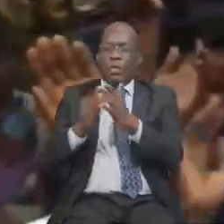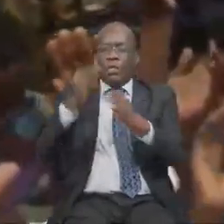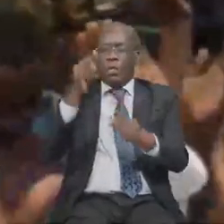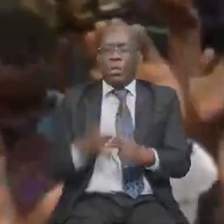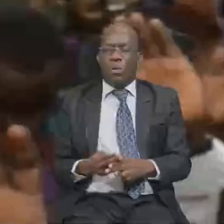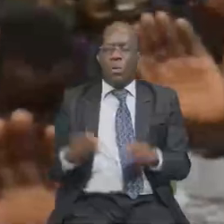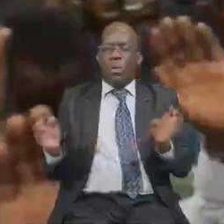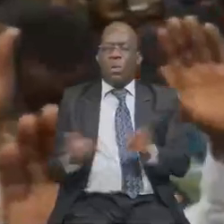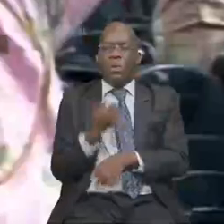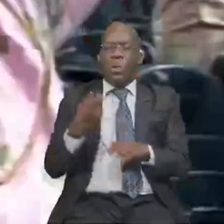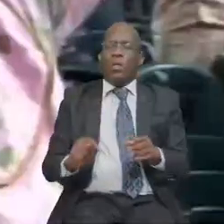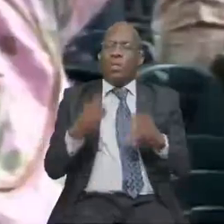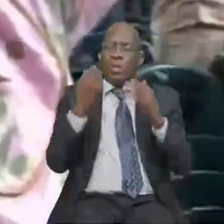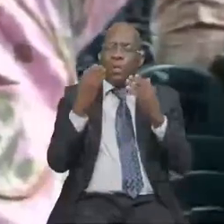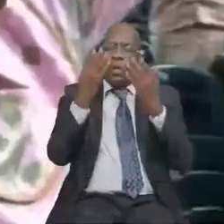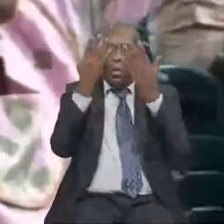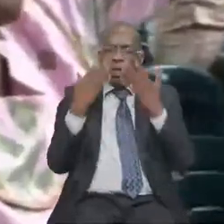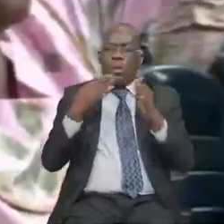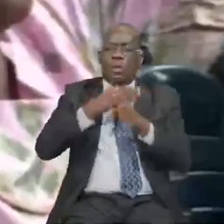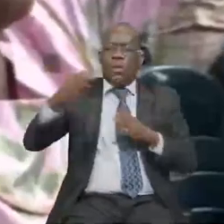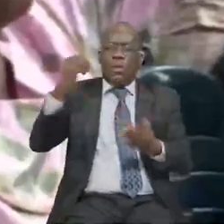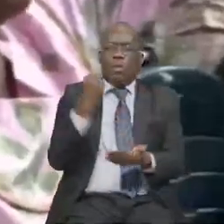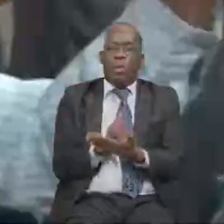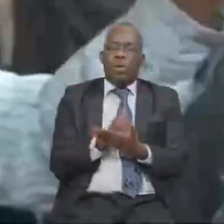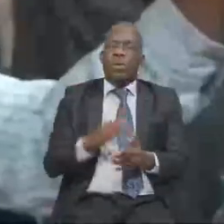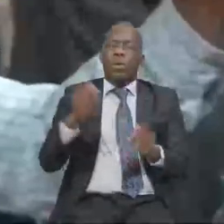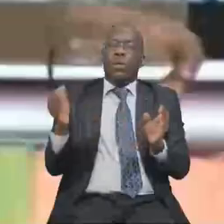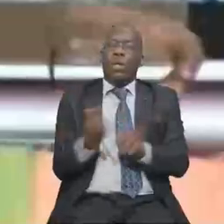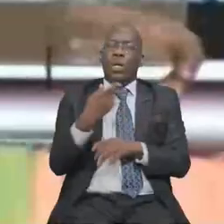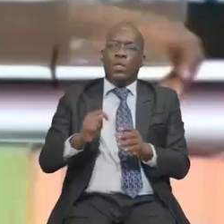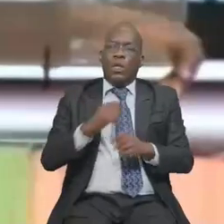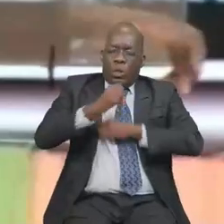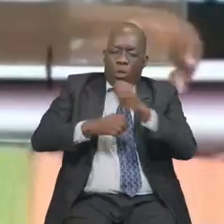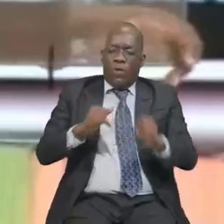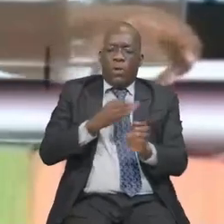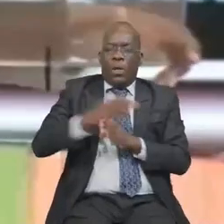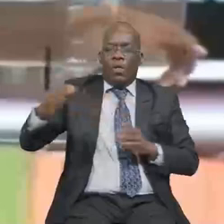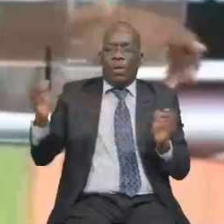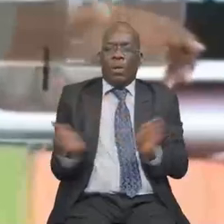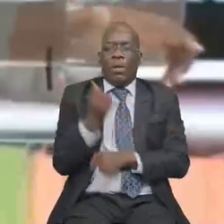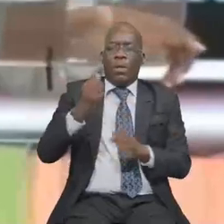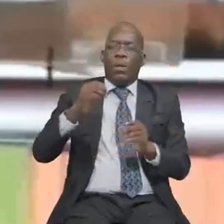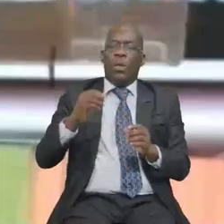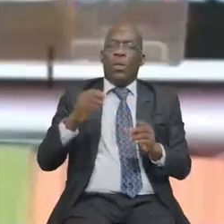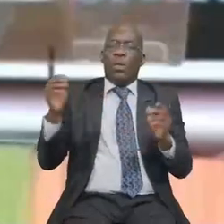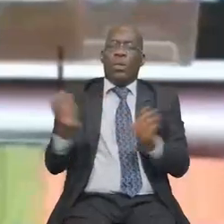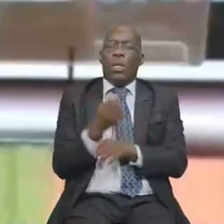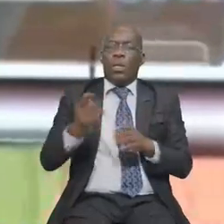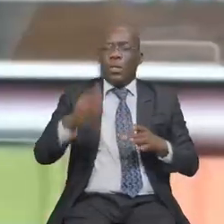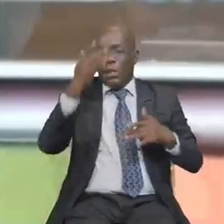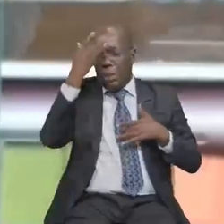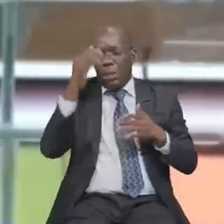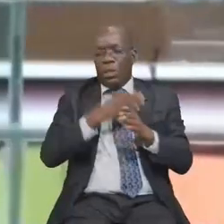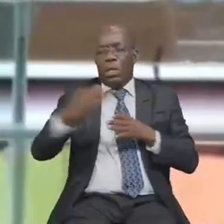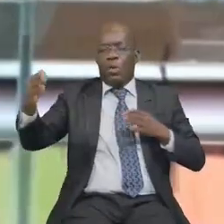Ôte les chagrins. Ôte les souffrances, ôte les maladies. Seigneur, je prie, il y aura